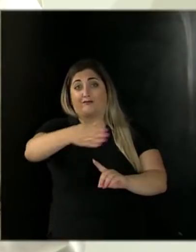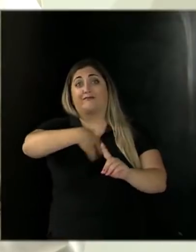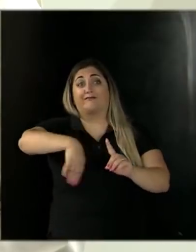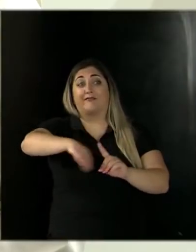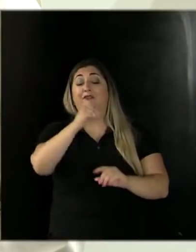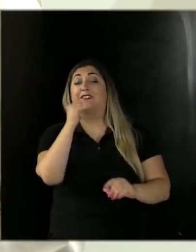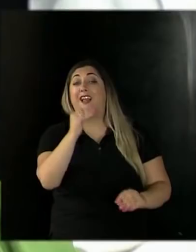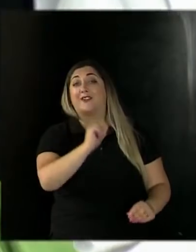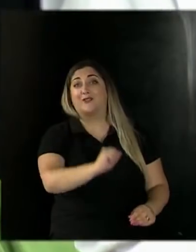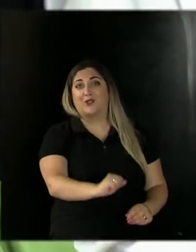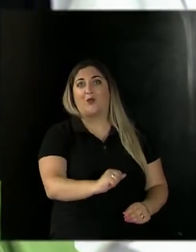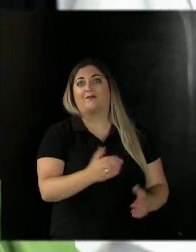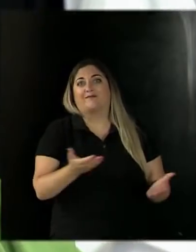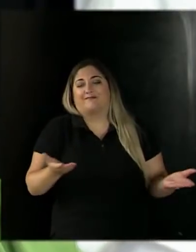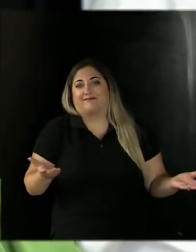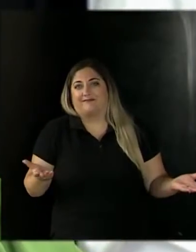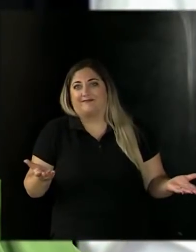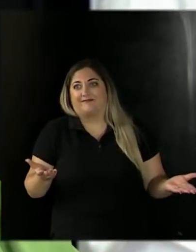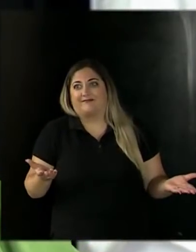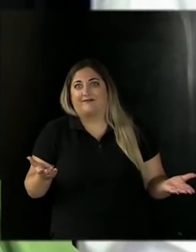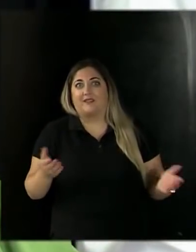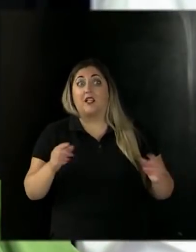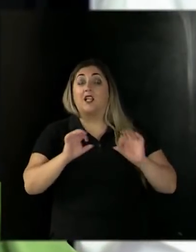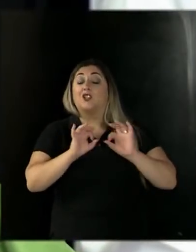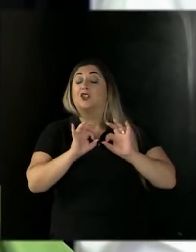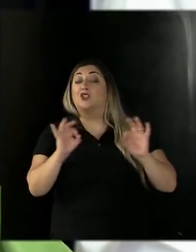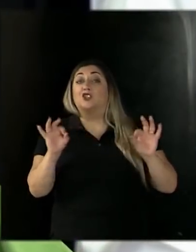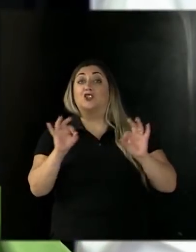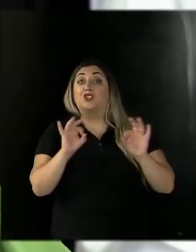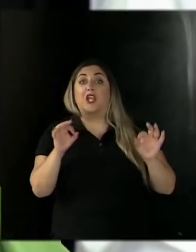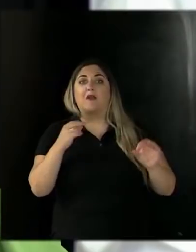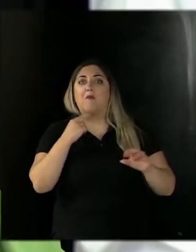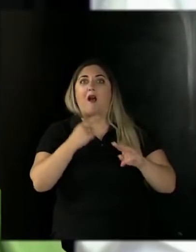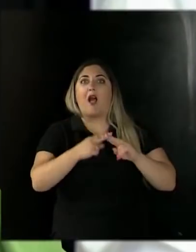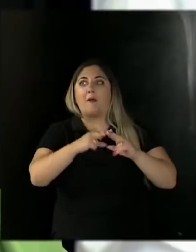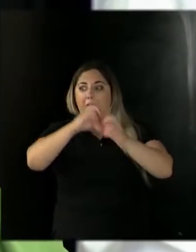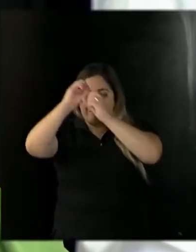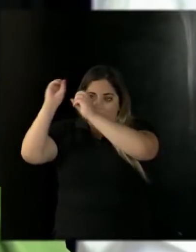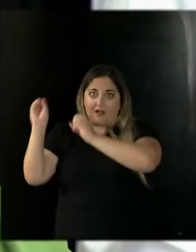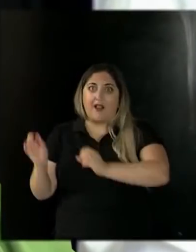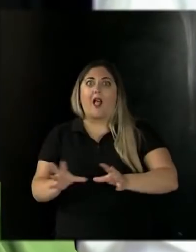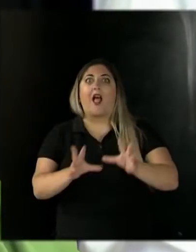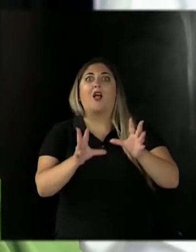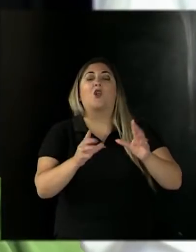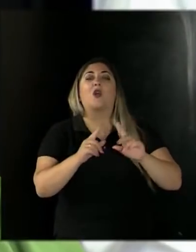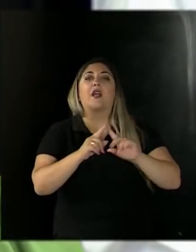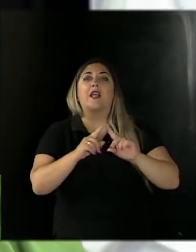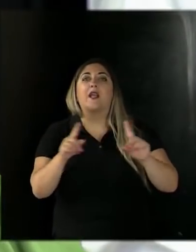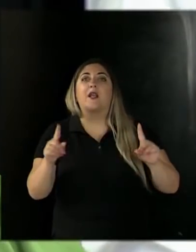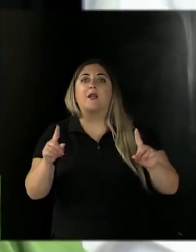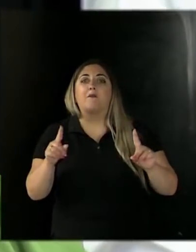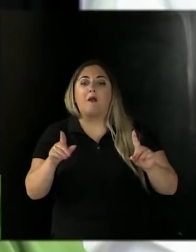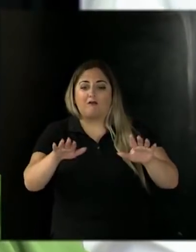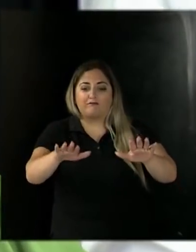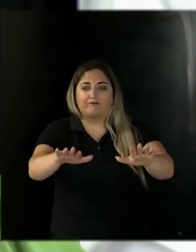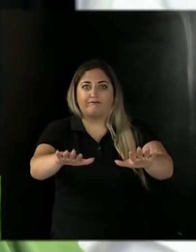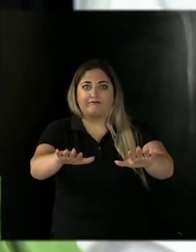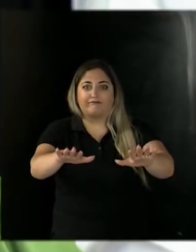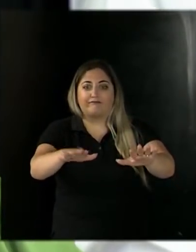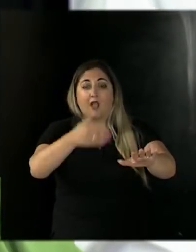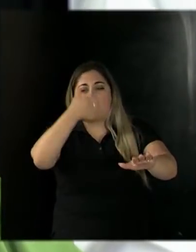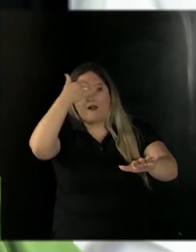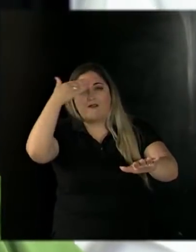stess. U hemmhekk ma seta' jagħmel ebda miraklu ħlief li qiegħed idejh fuq ftit morda u